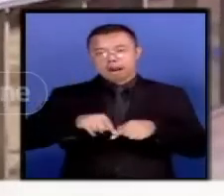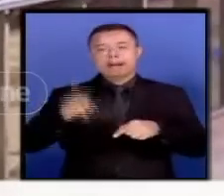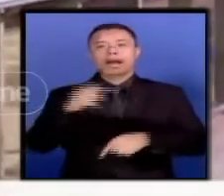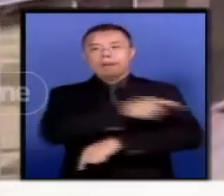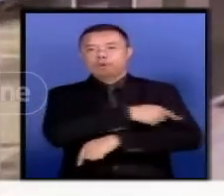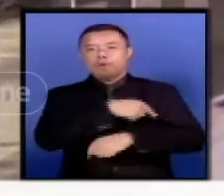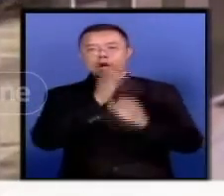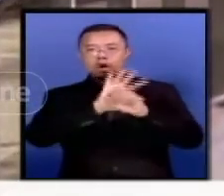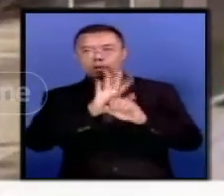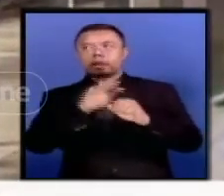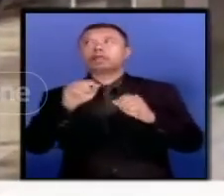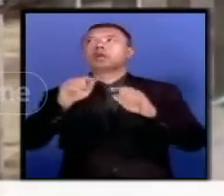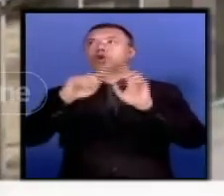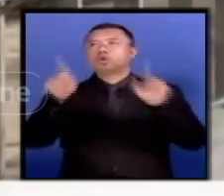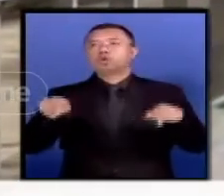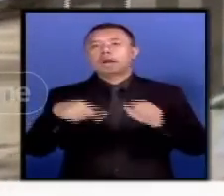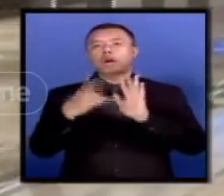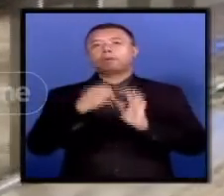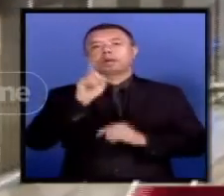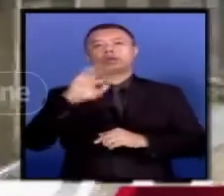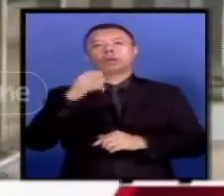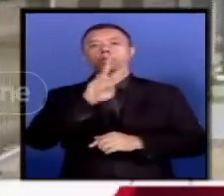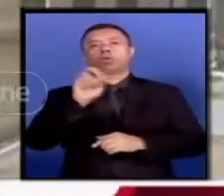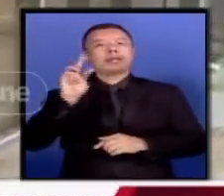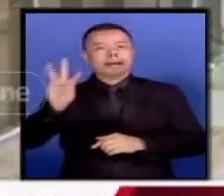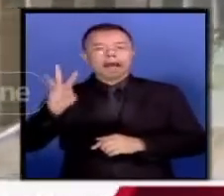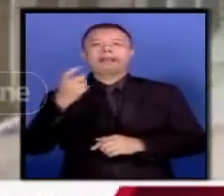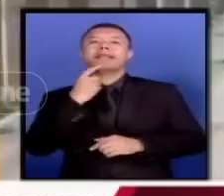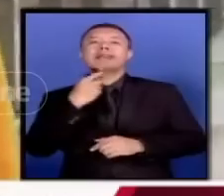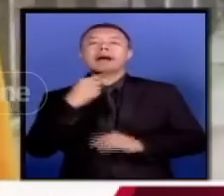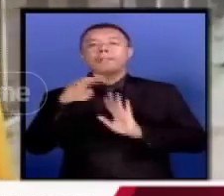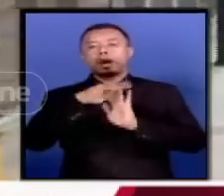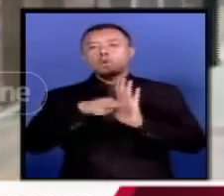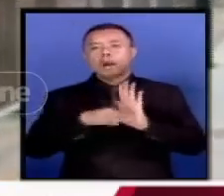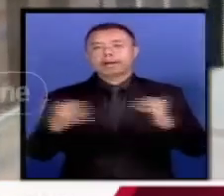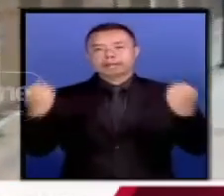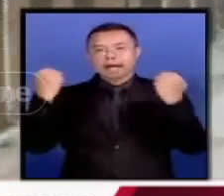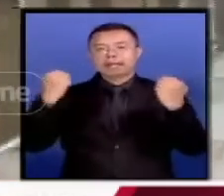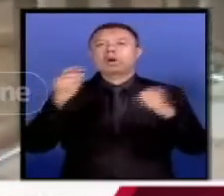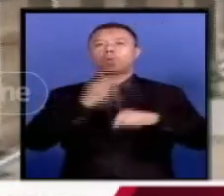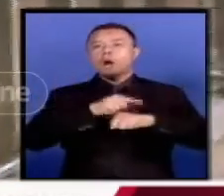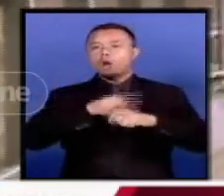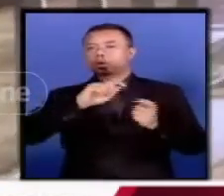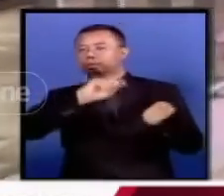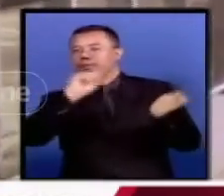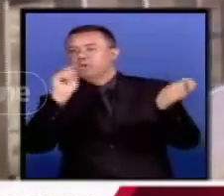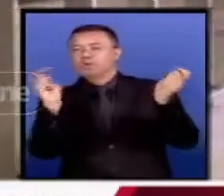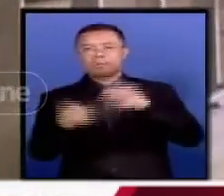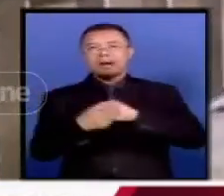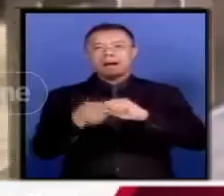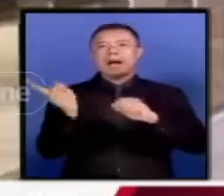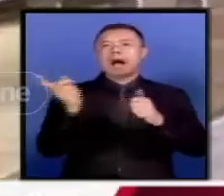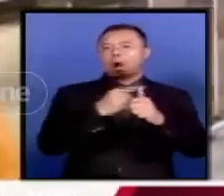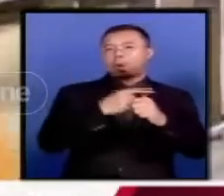Satgas COVID, yakni surat edaran nomor 1 tahun 2023 tentang protokol kesehatan pada masa transisi endemi pandemi